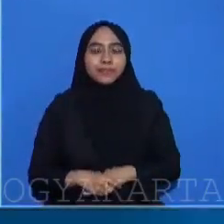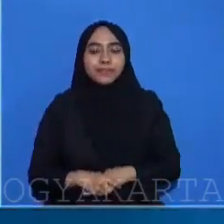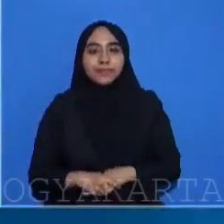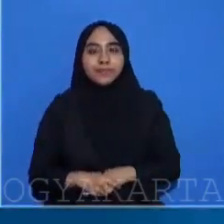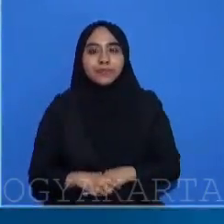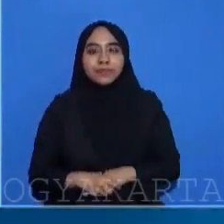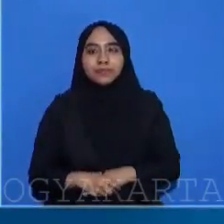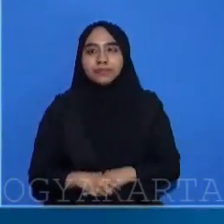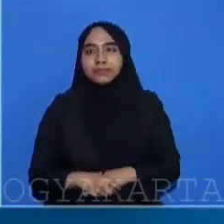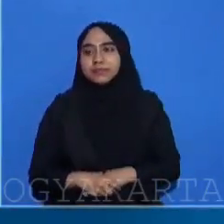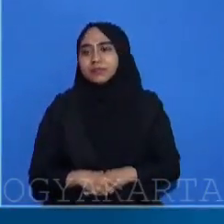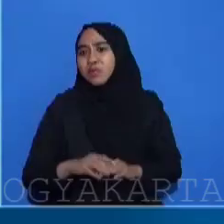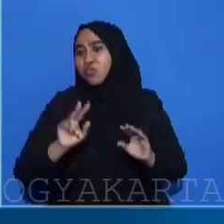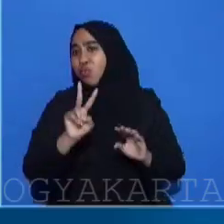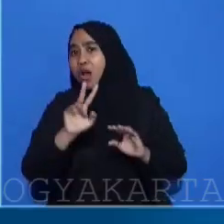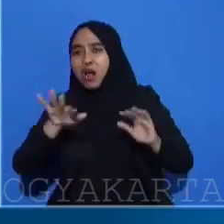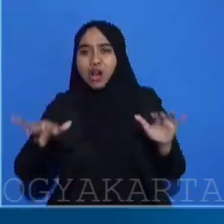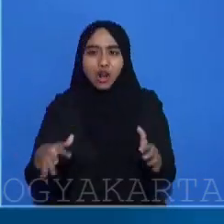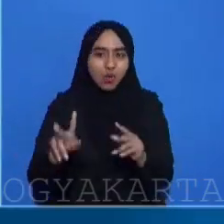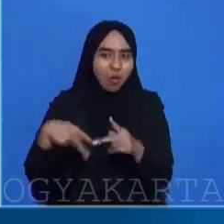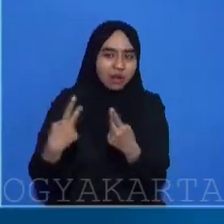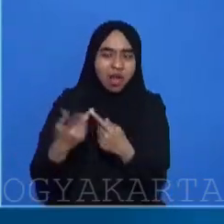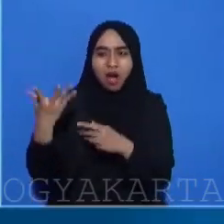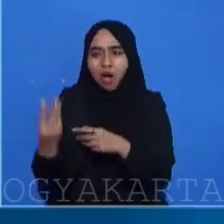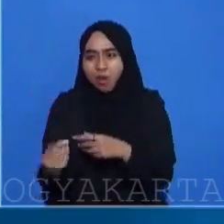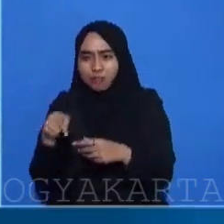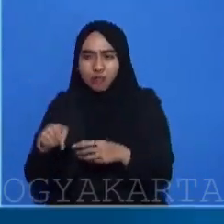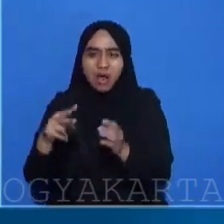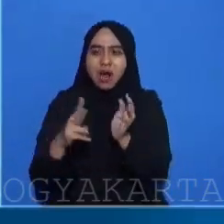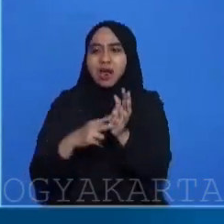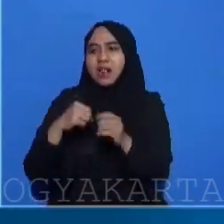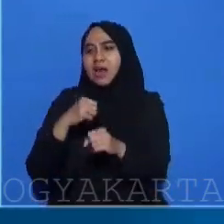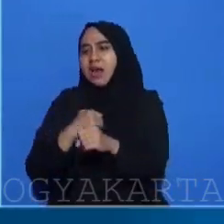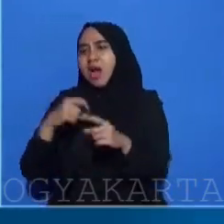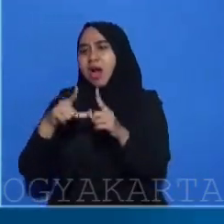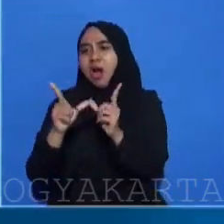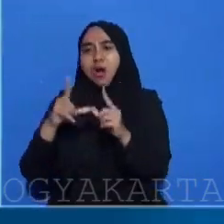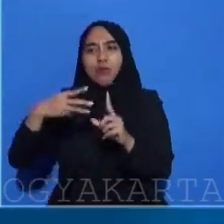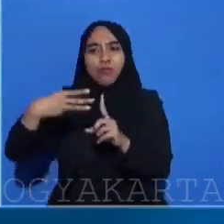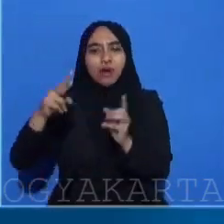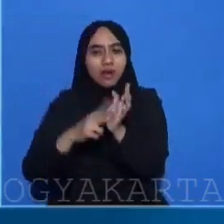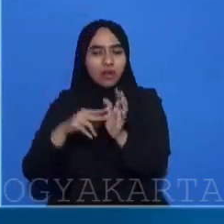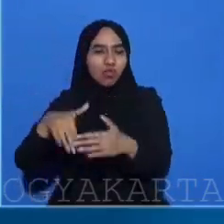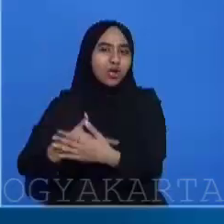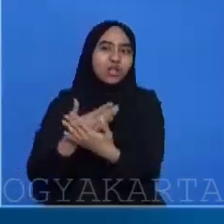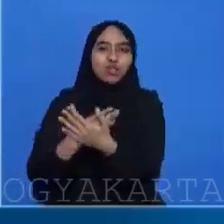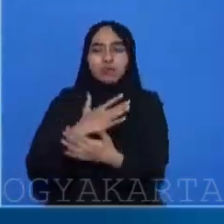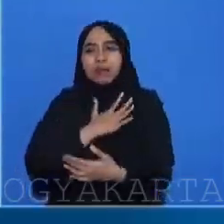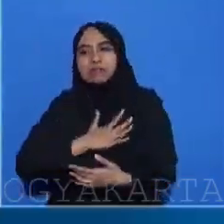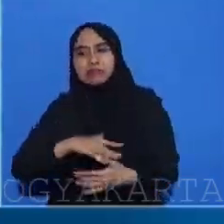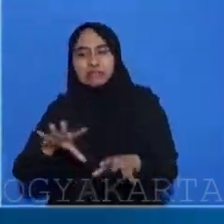dua keluarga dipadukan suruh Kelurahan kampung Kapan hewan-hewan Kabupaten Gunung Kidul Hanya bisa pasrah tinggal di puncak